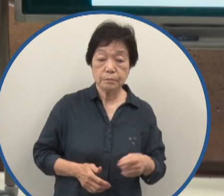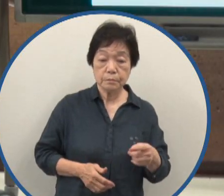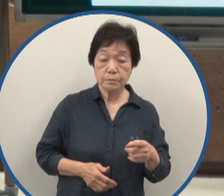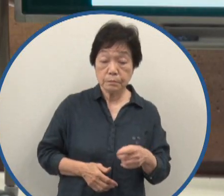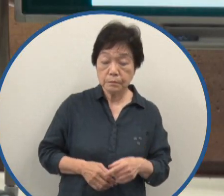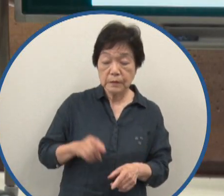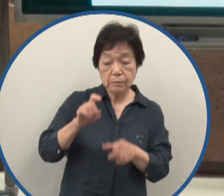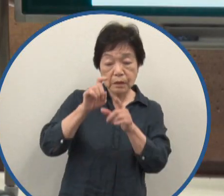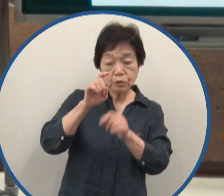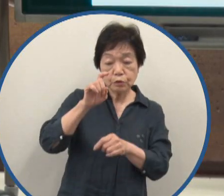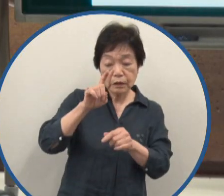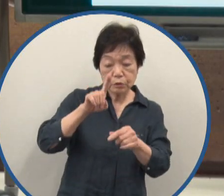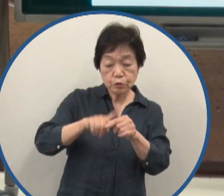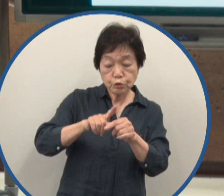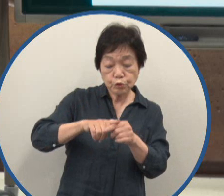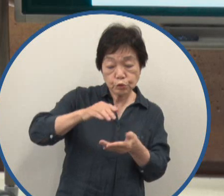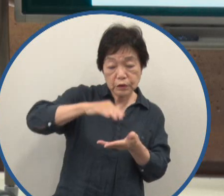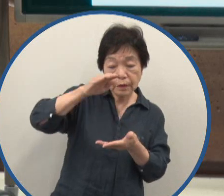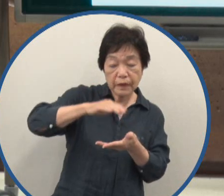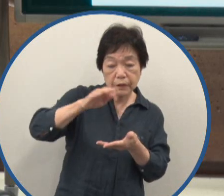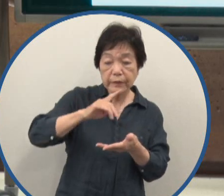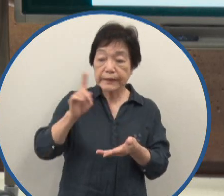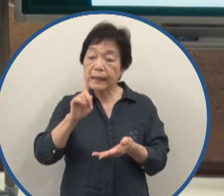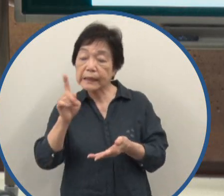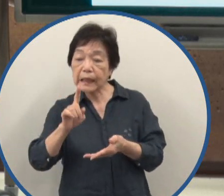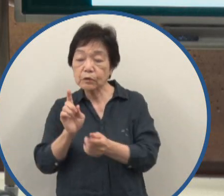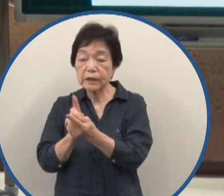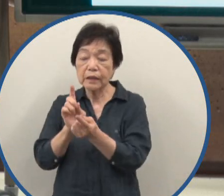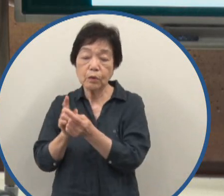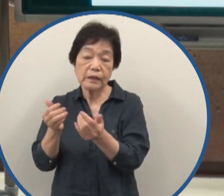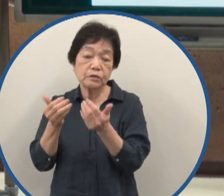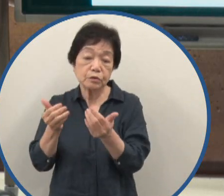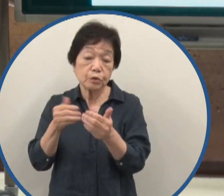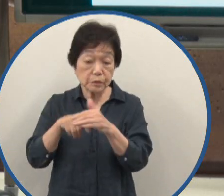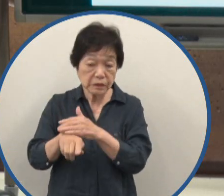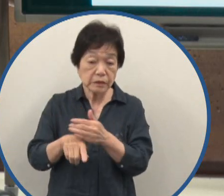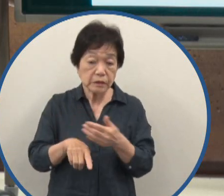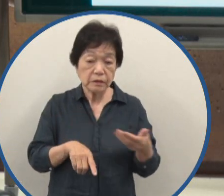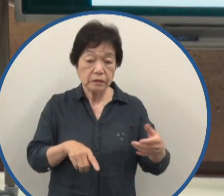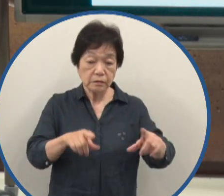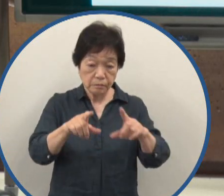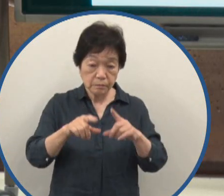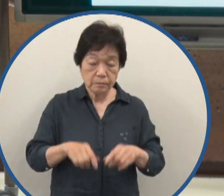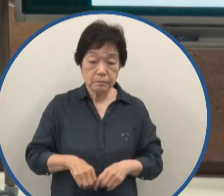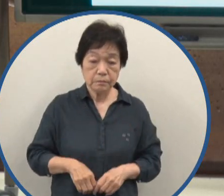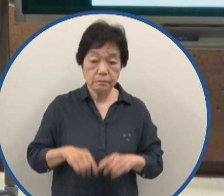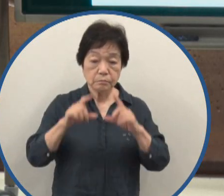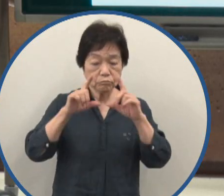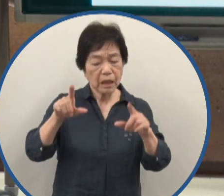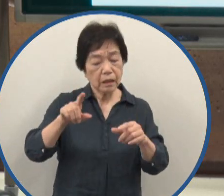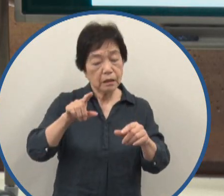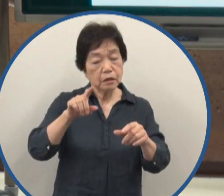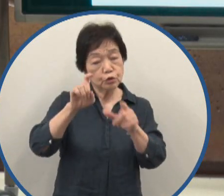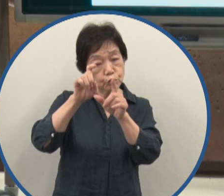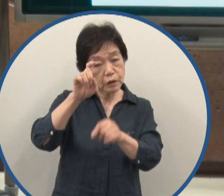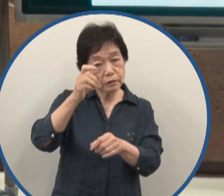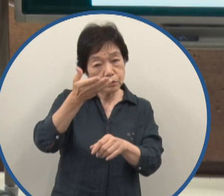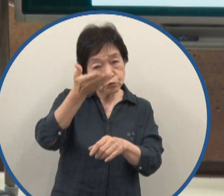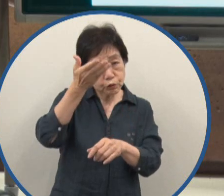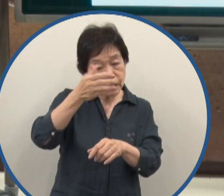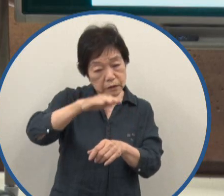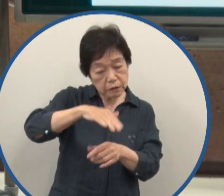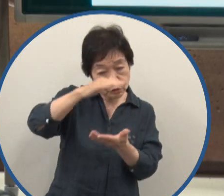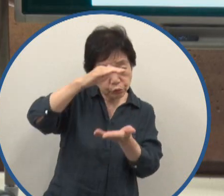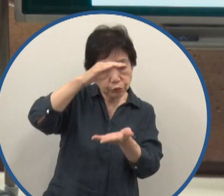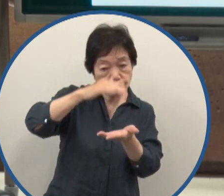10月の中旬までは何がしかの対応が続くという、 まあ、中旬というか上旬から中旬、まあ、そんなに厳密に